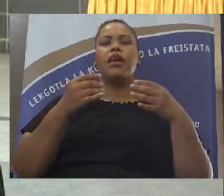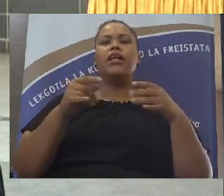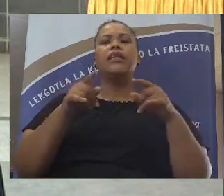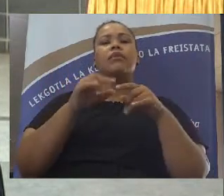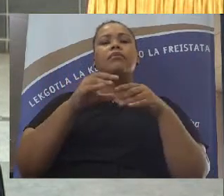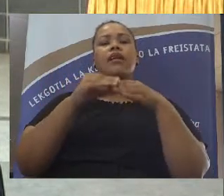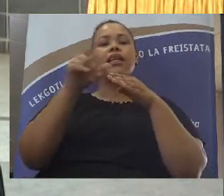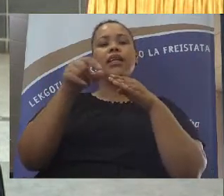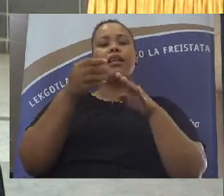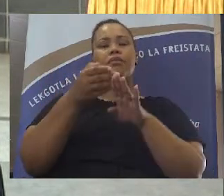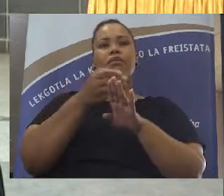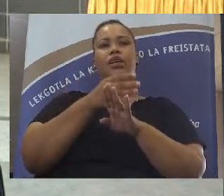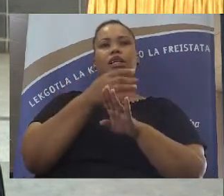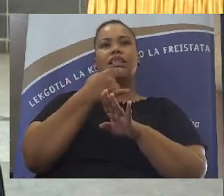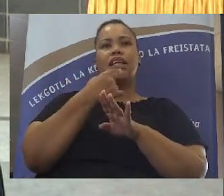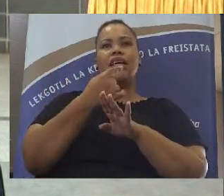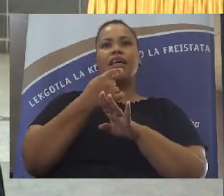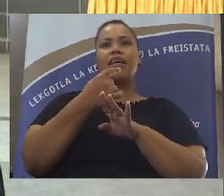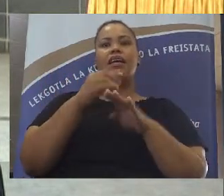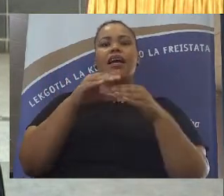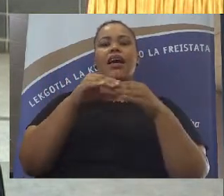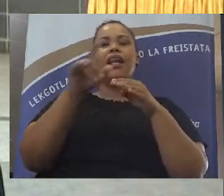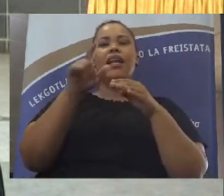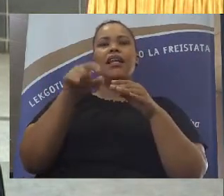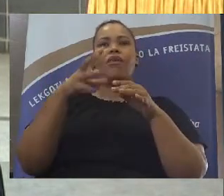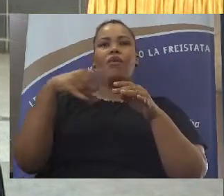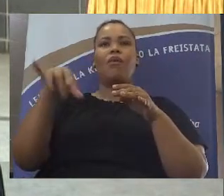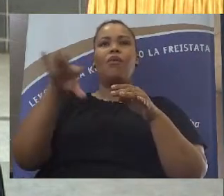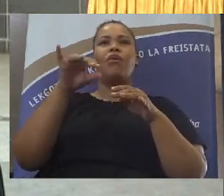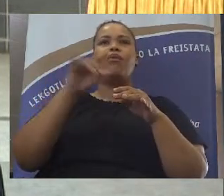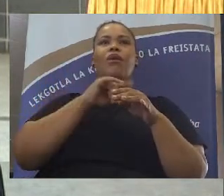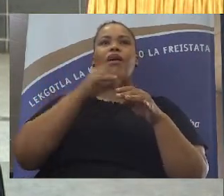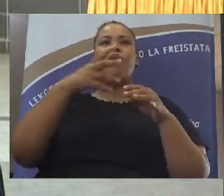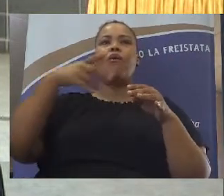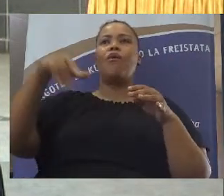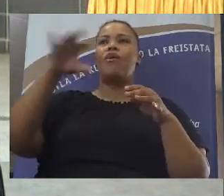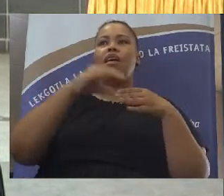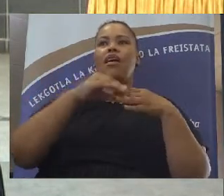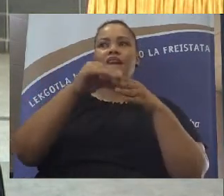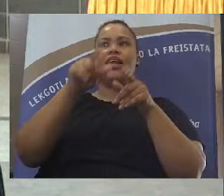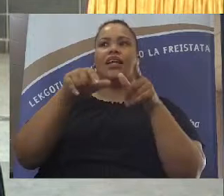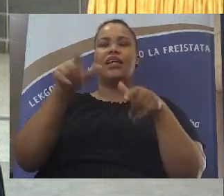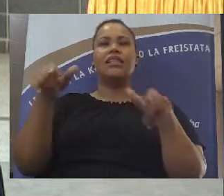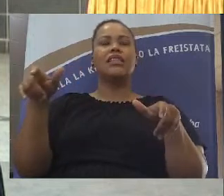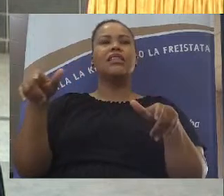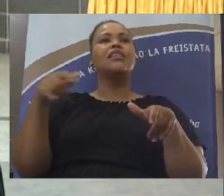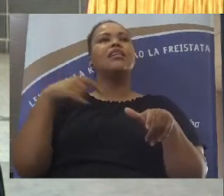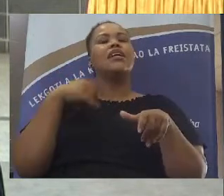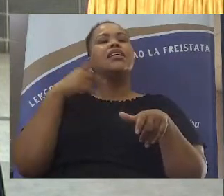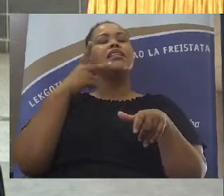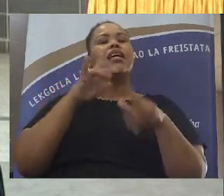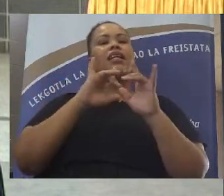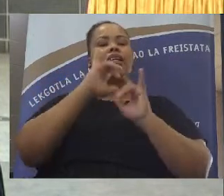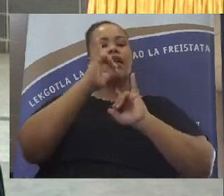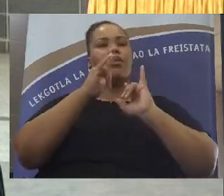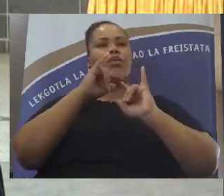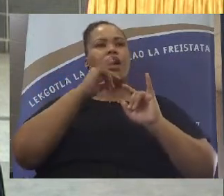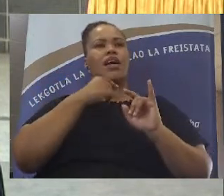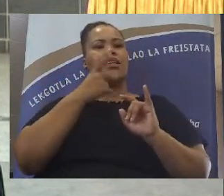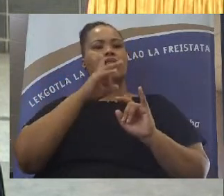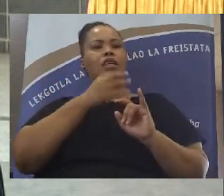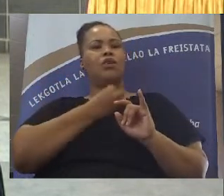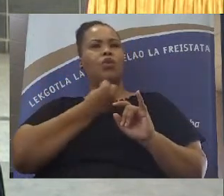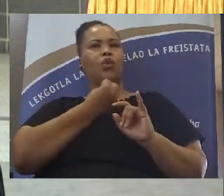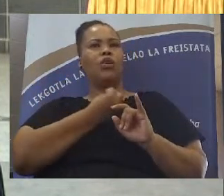gesê het die voor. Ek sê maar leiers vir almal, van ons is almal leiers. As ek so kyk in die dorp, dan sien ek die jong mense